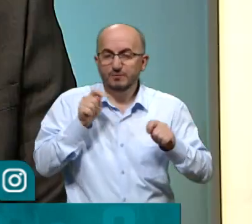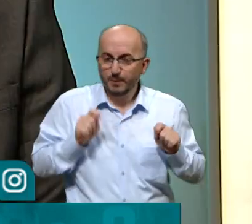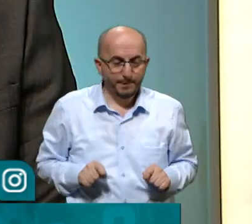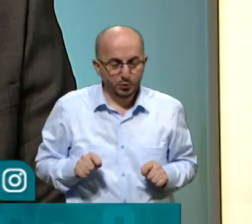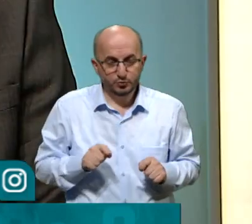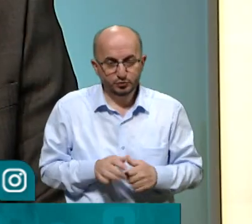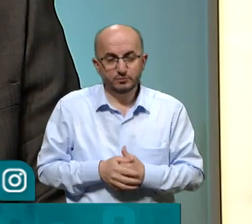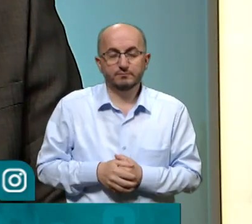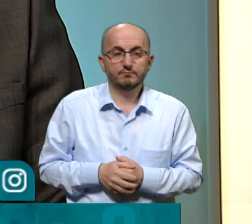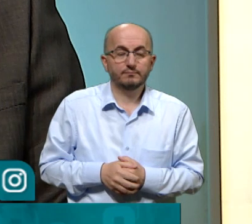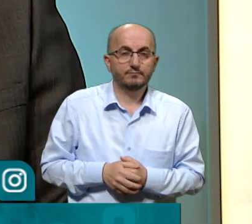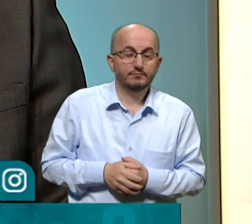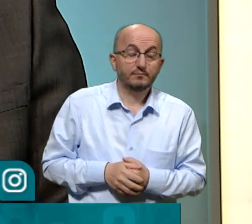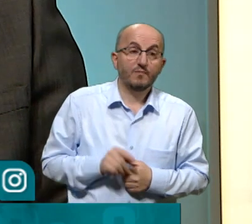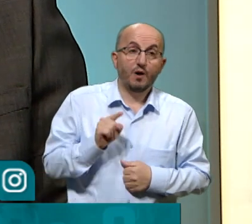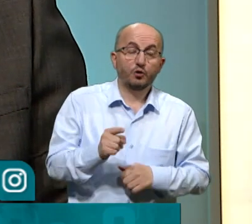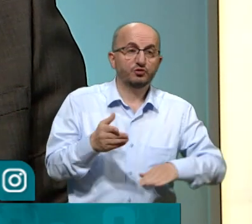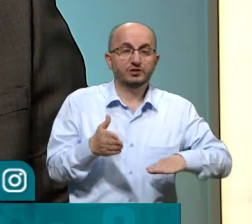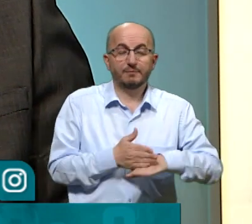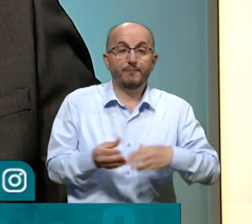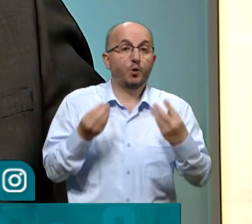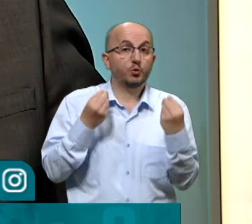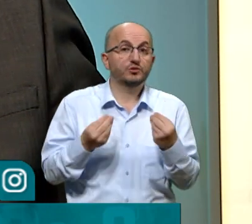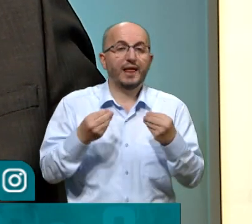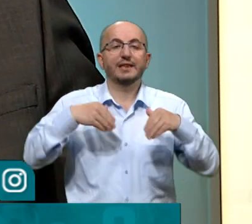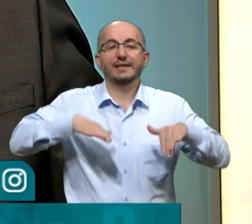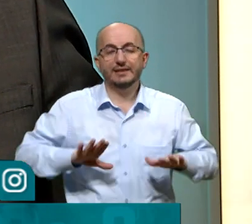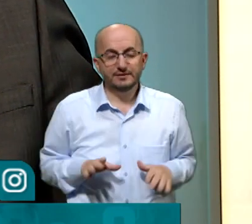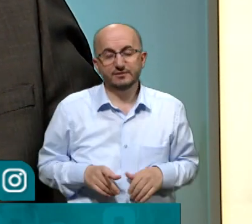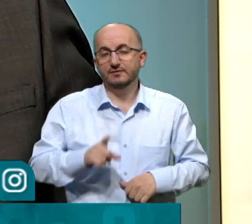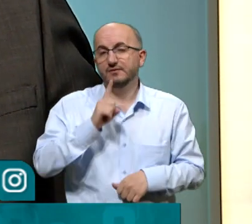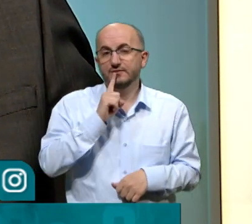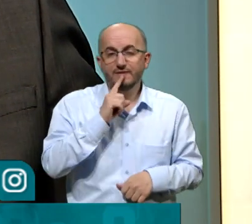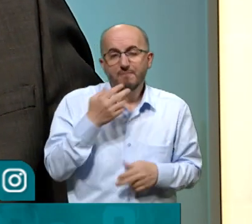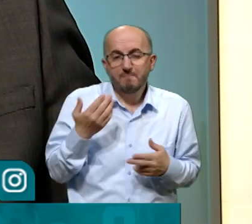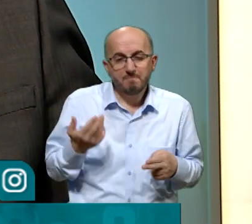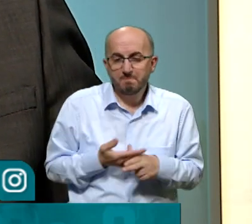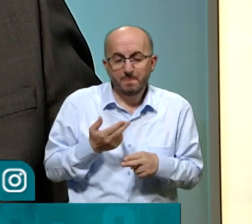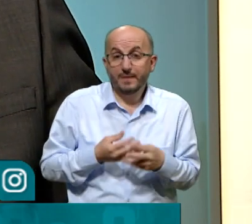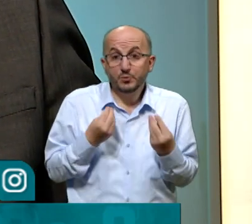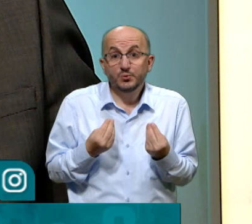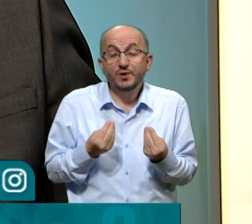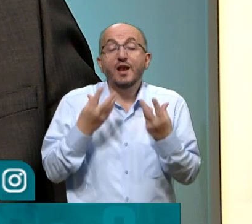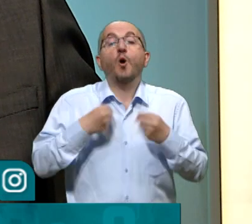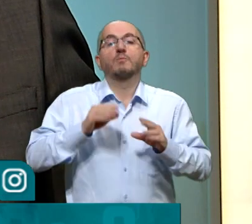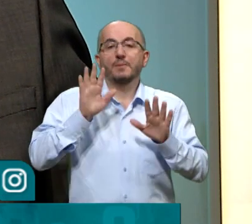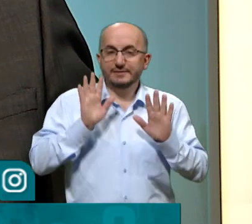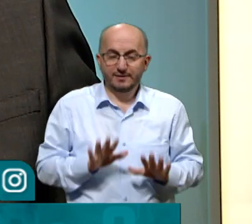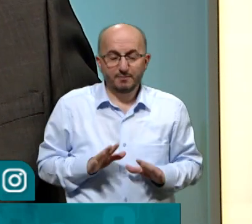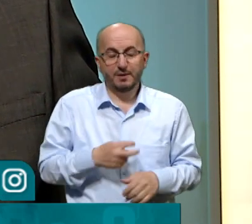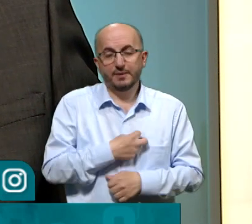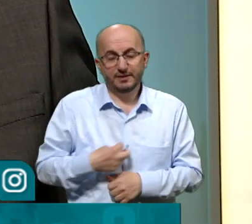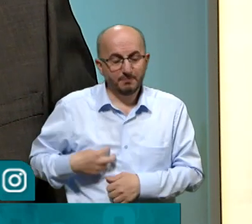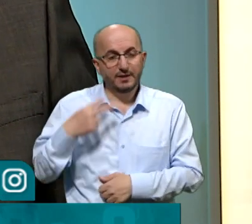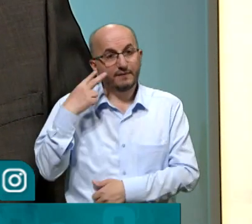yani Ya hayır bu nedenle bu hoş değildir Peki farzedelim ki hoş olmamasına rağmen Hatta